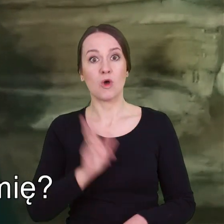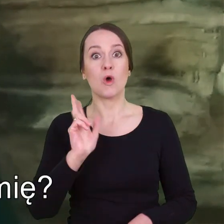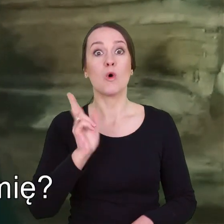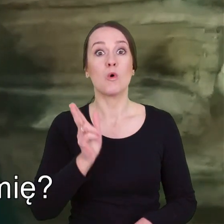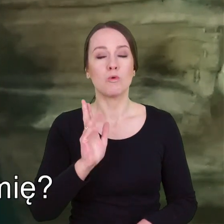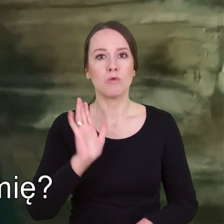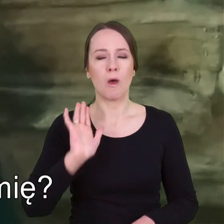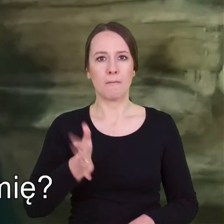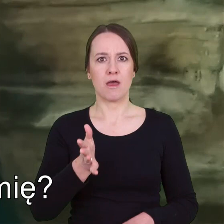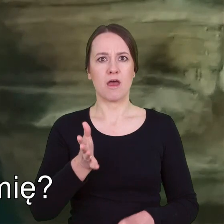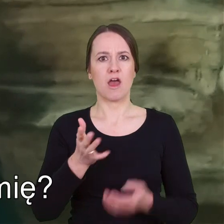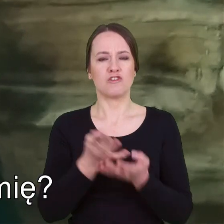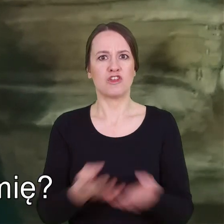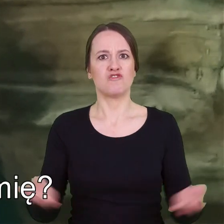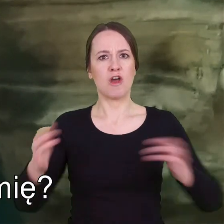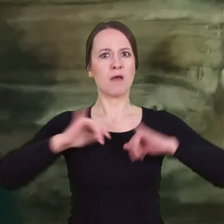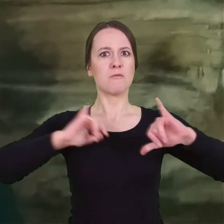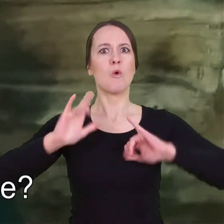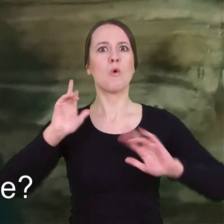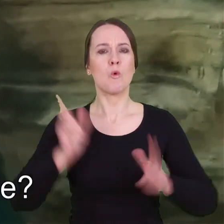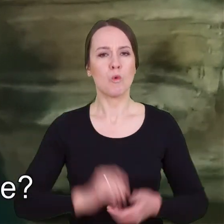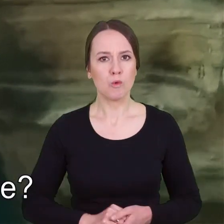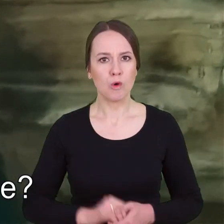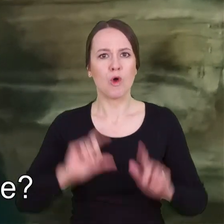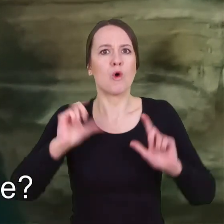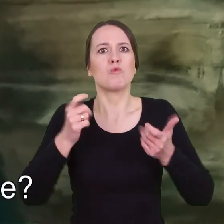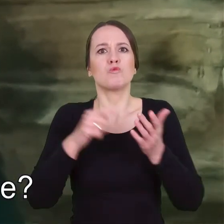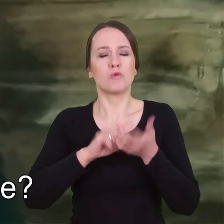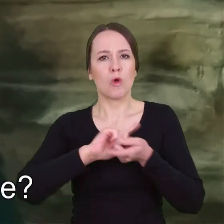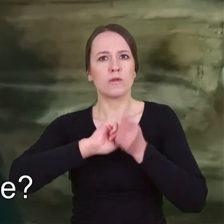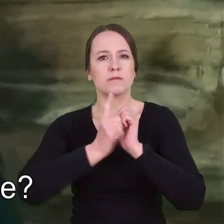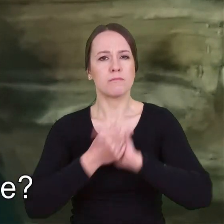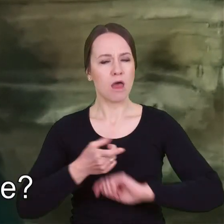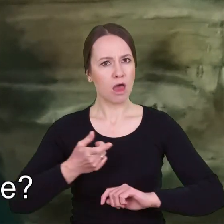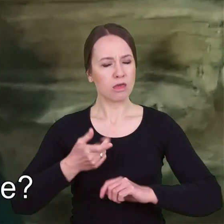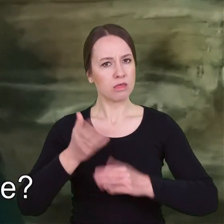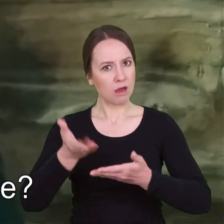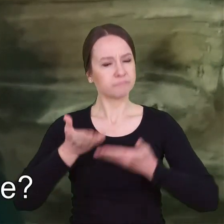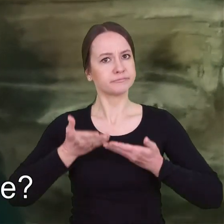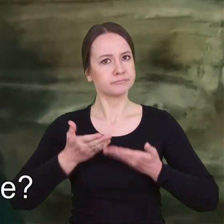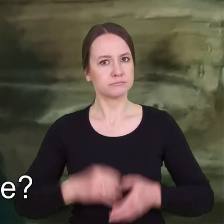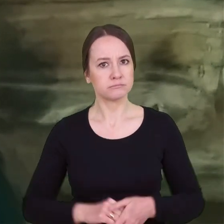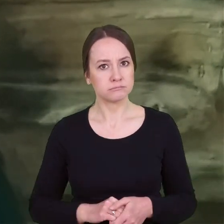Któż posiędzie potem ziemię? Cóż z postępu się wywinie?